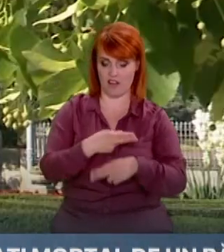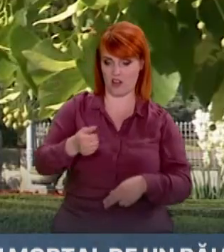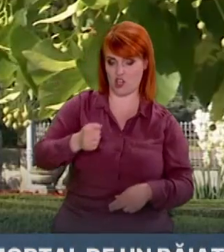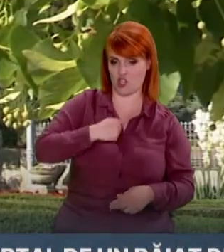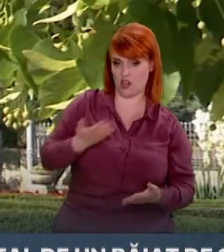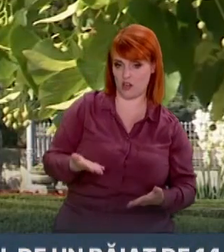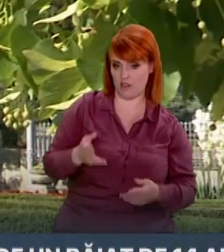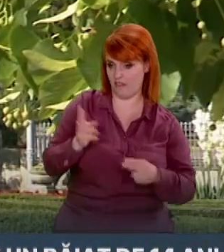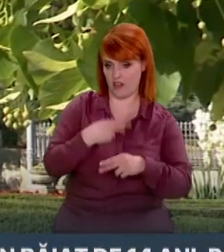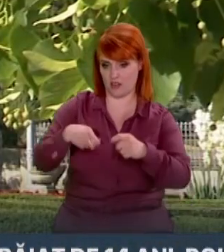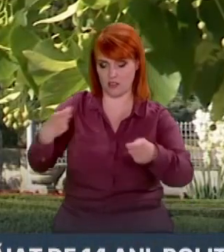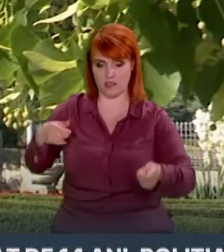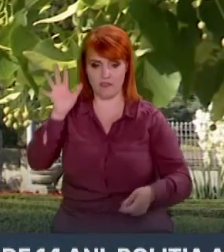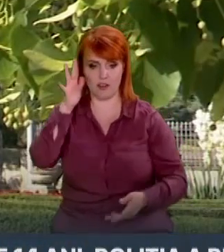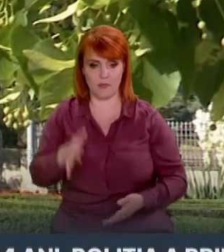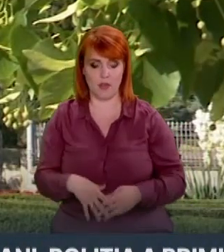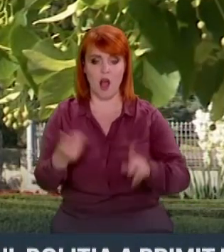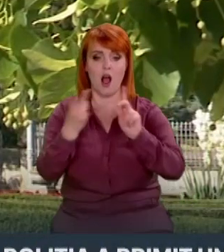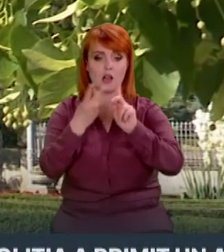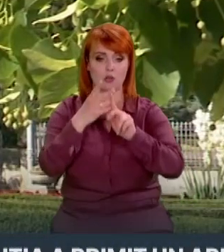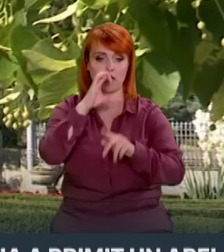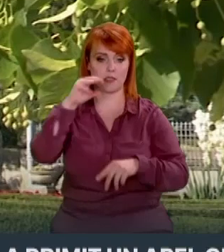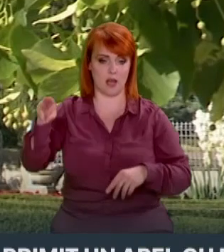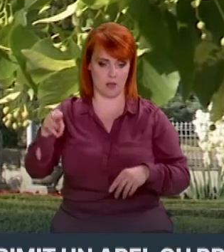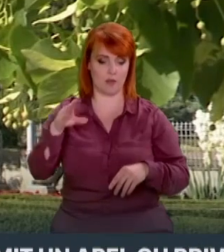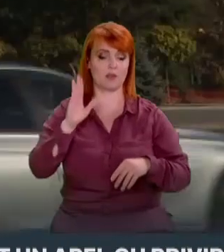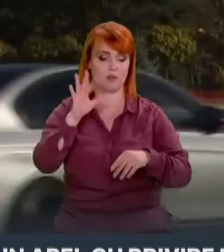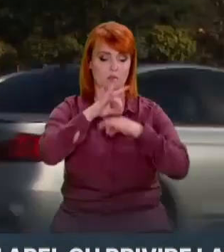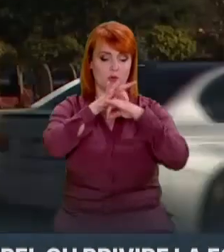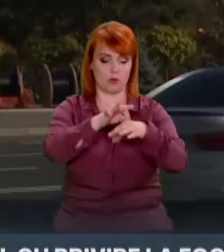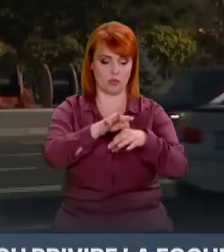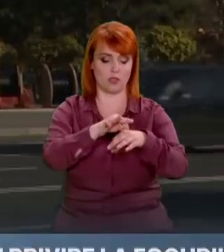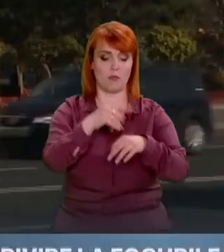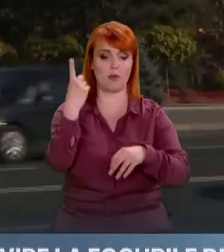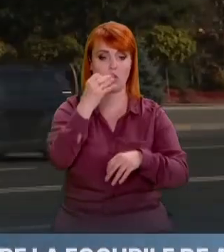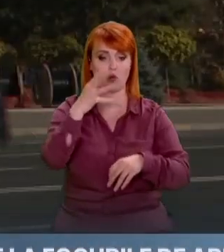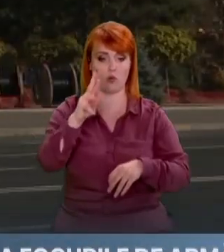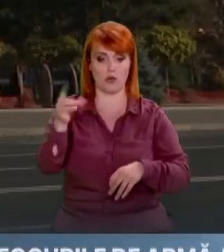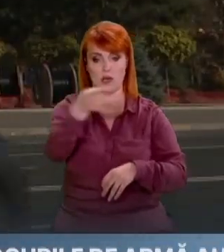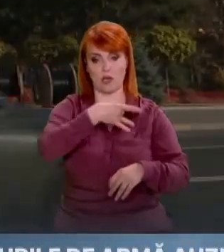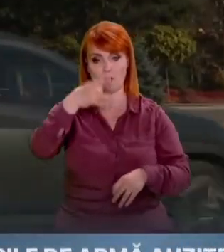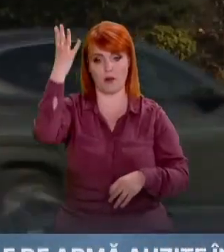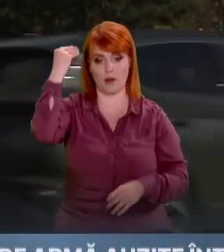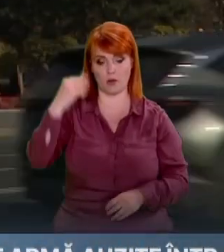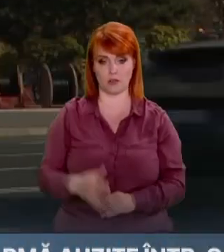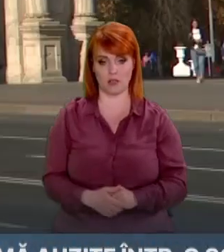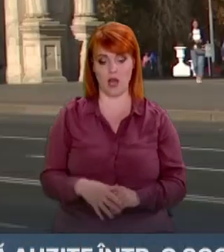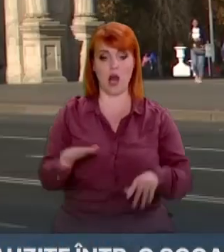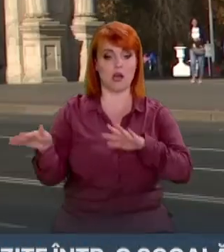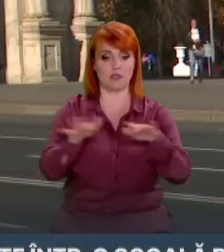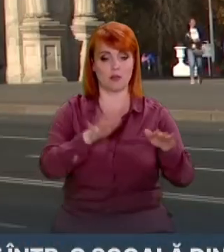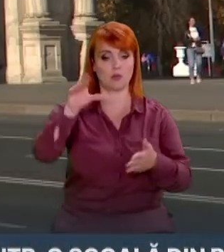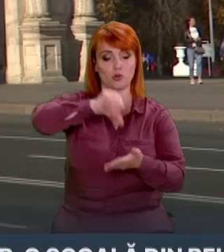fără niciun fel de toleranță. Cel de-al doilea summit al Comunității Politice Europene va avea loc pe 1 iunie în Republica Moldova. La eveniment